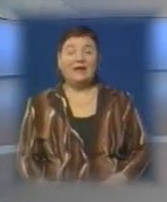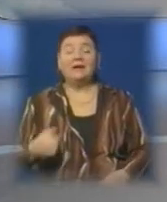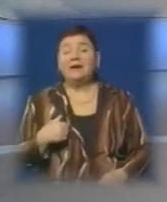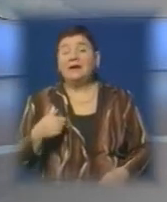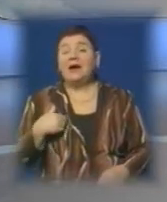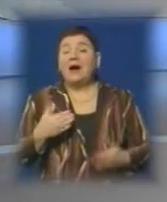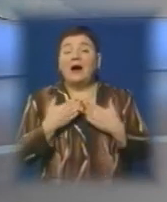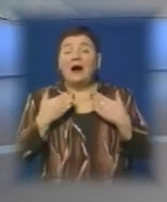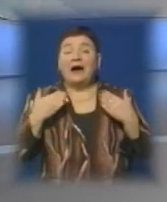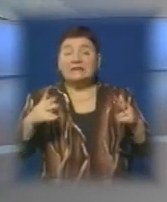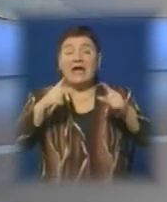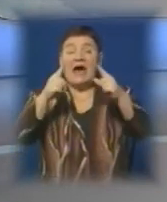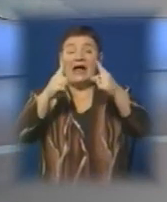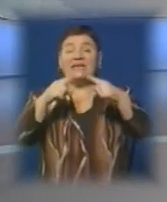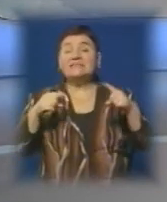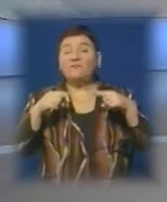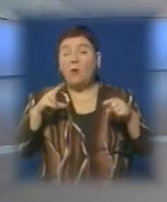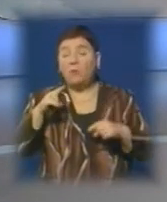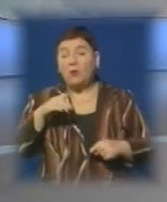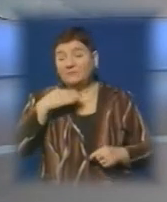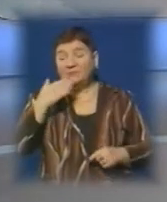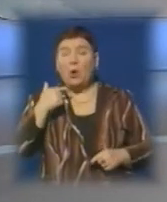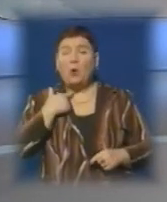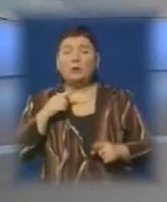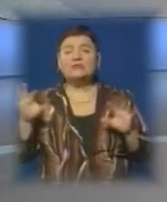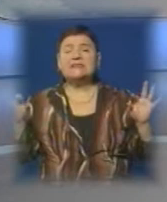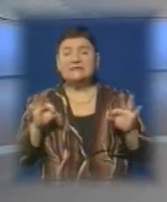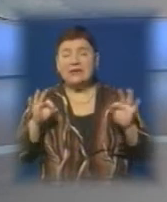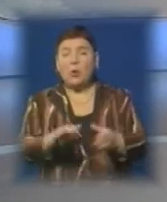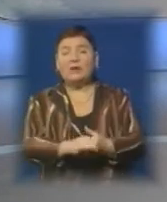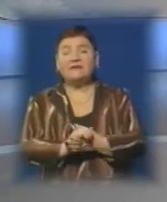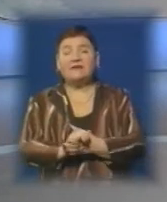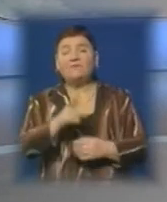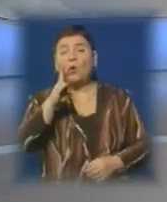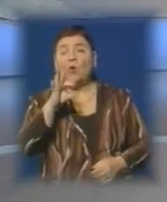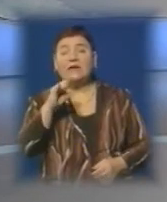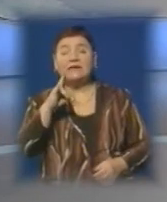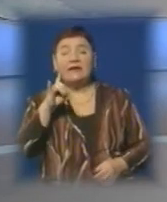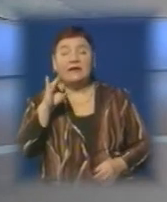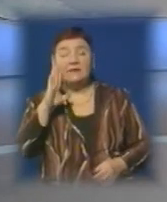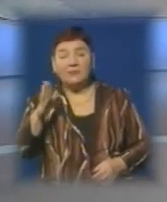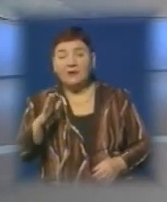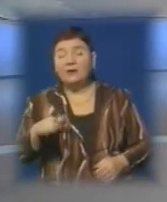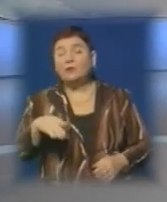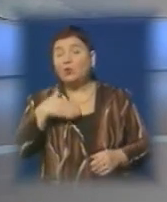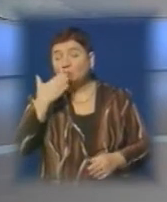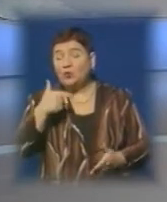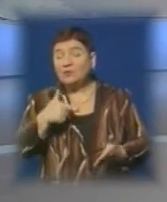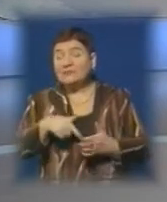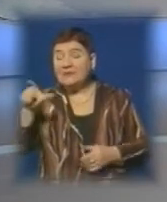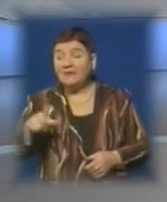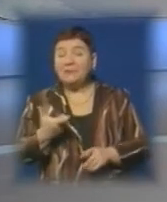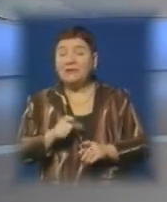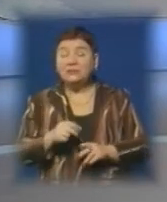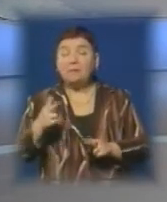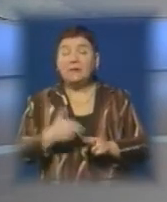Акція «Різдво по-ужгородськи» об'єднала небайдужих і голосистих містян колектив колядників. Уже другий рік пересічні ужгородці, більшість з яких